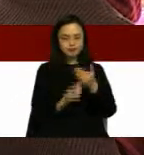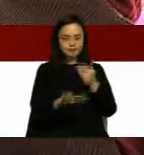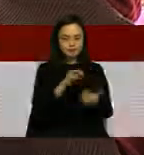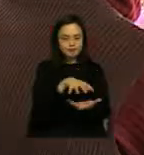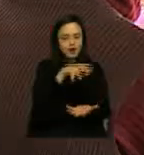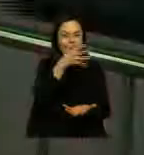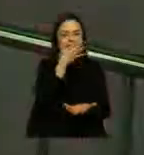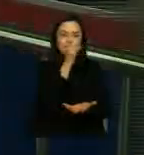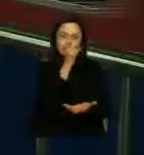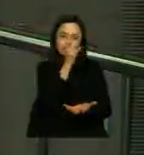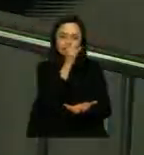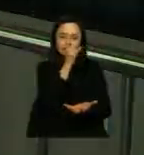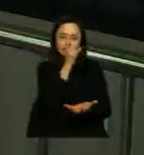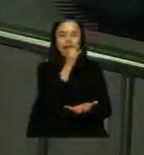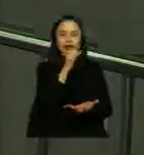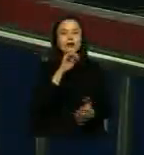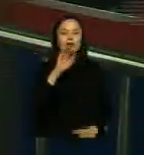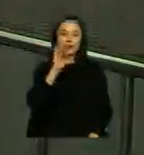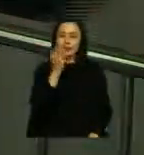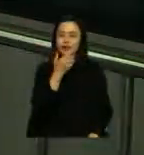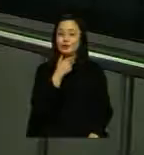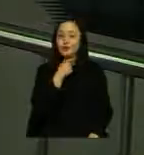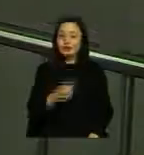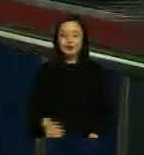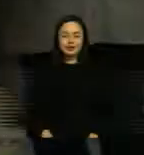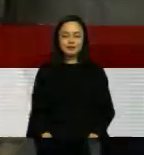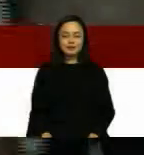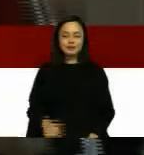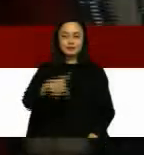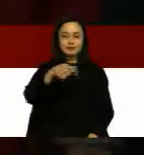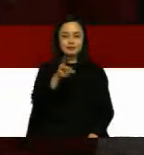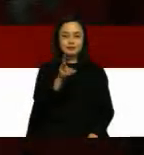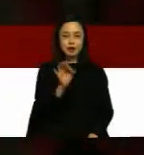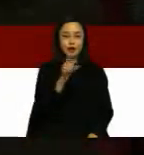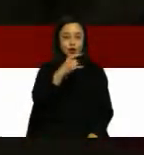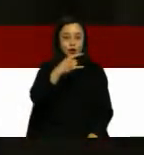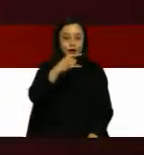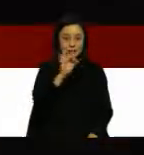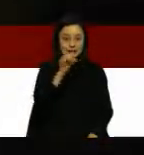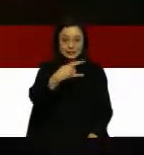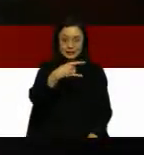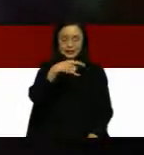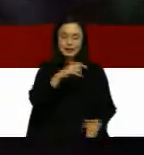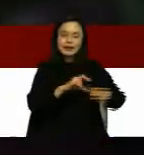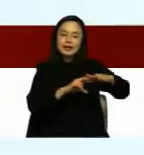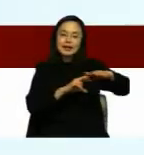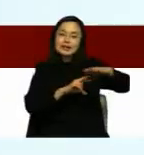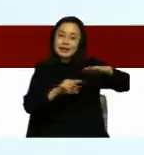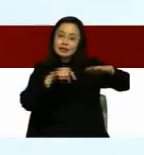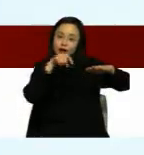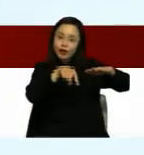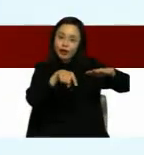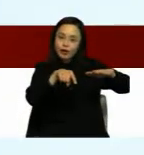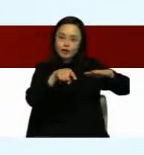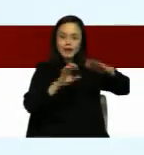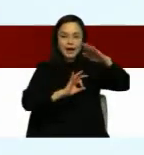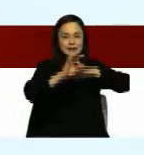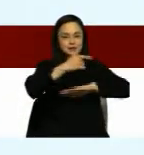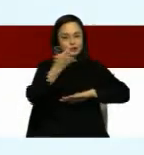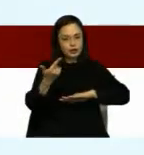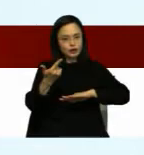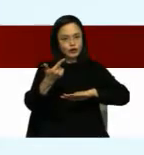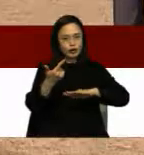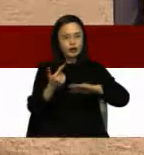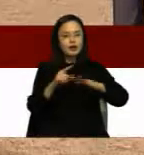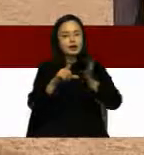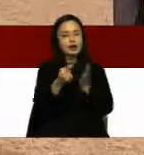했으면 좋겠다. 이 밖에 경의선 출퇴근 시간대 배차 등 교통 대책과 환경 유해 시설 해소 방안,